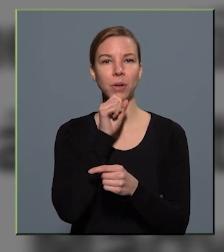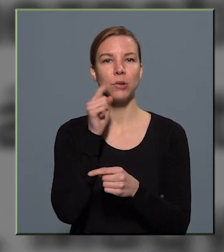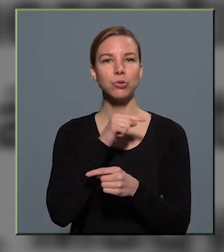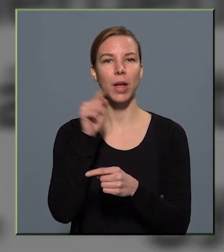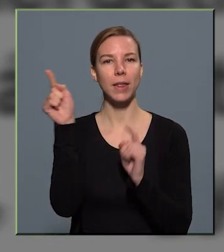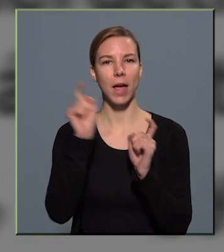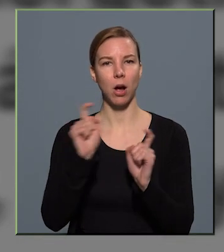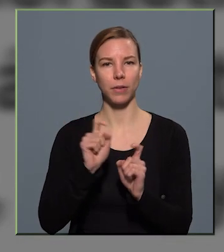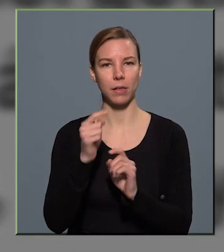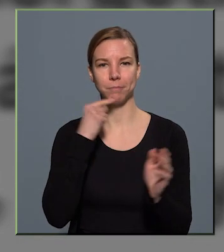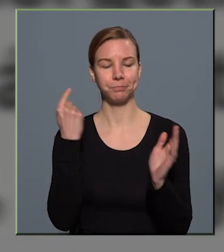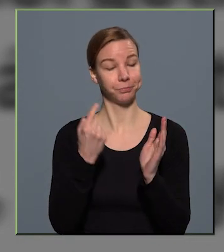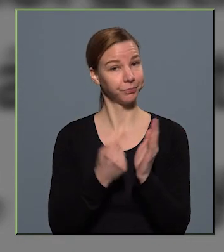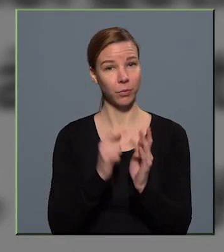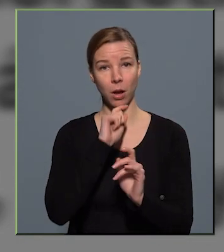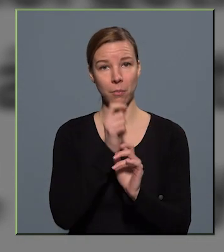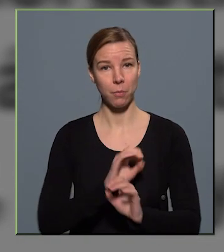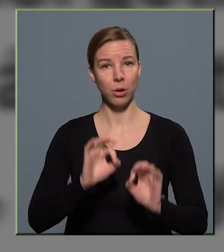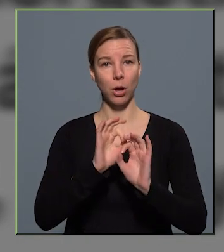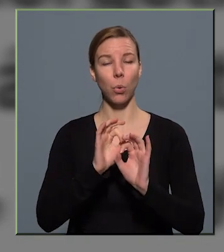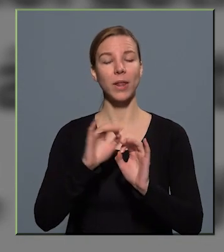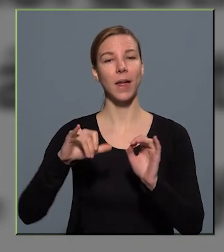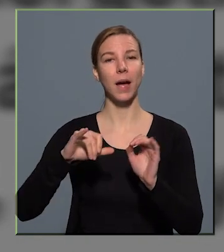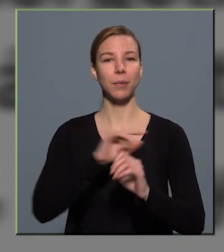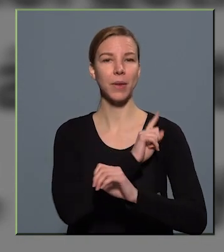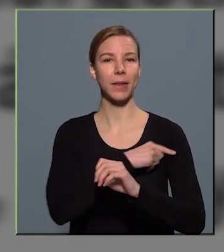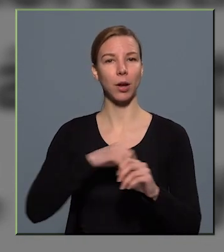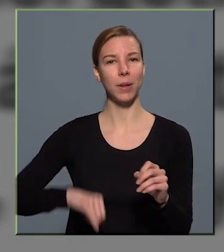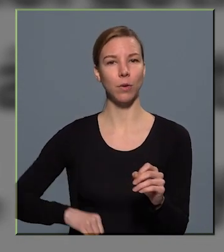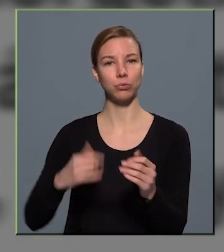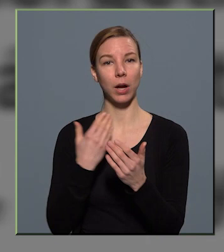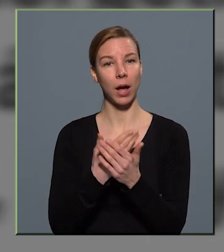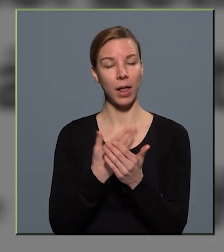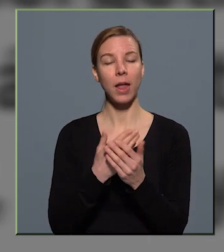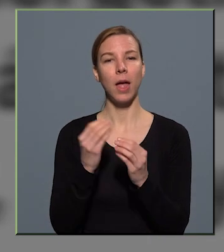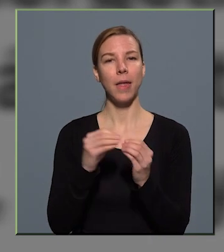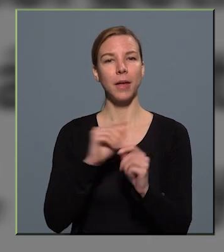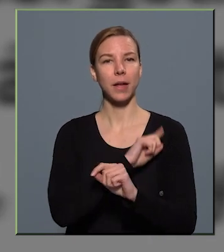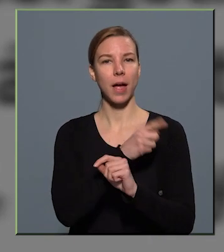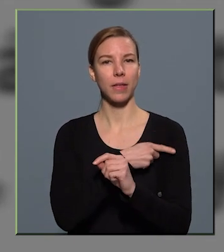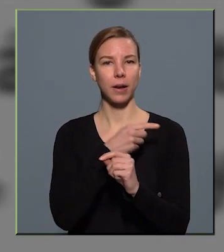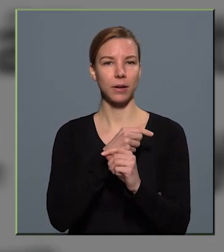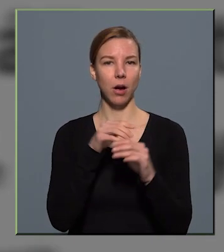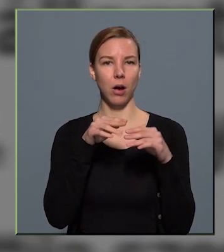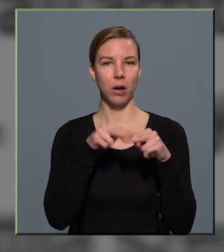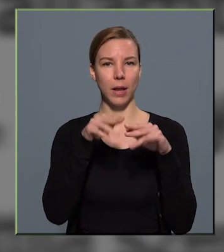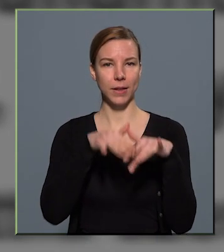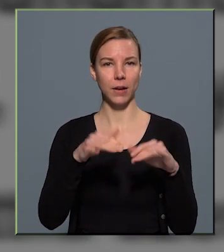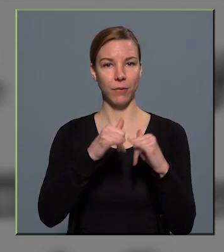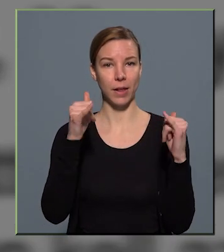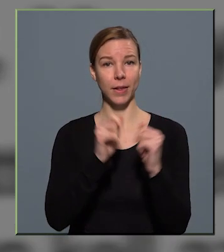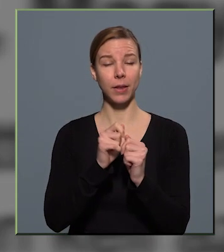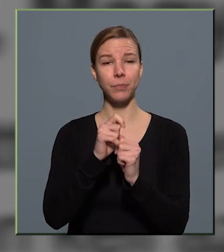Magyarország energiabiztonsága érdekében kell az energetikai rendszert fejleszteni. Az ukrajnai háború hatásai miatt